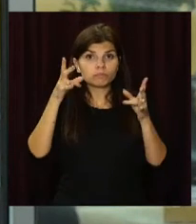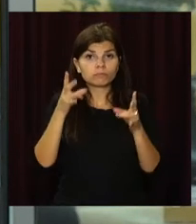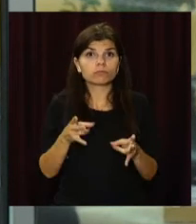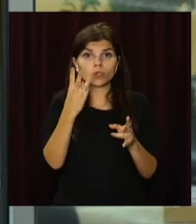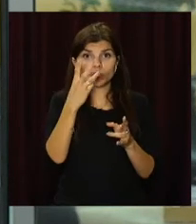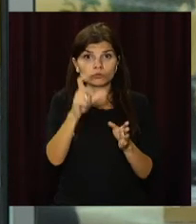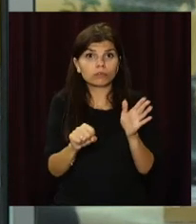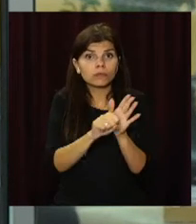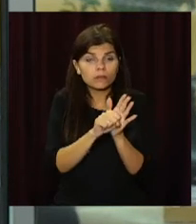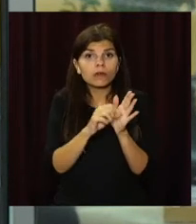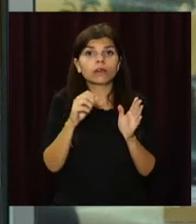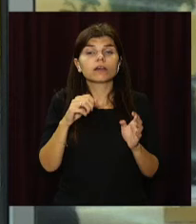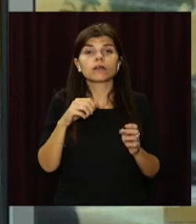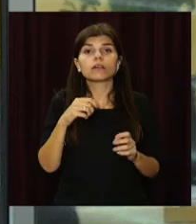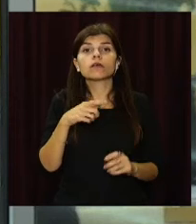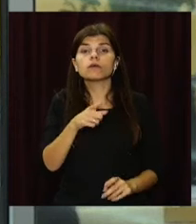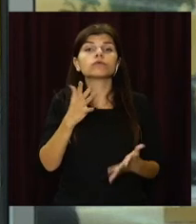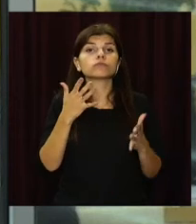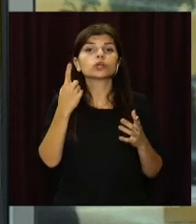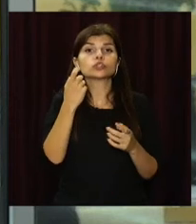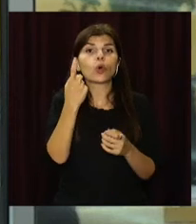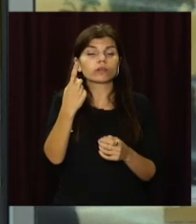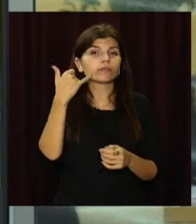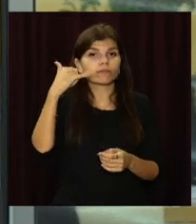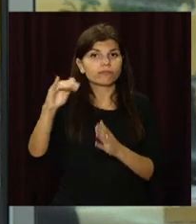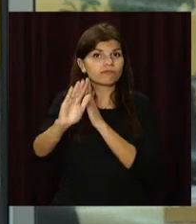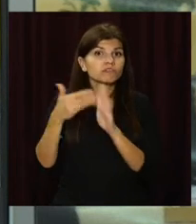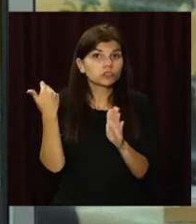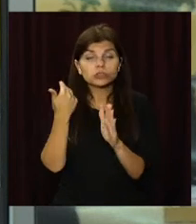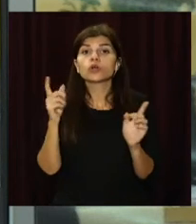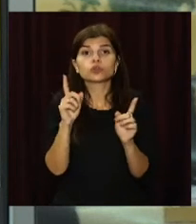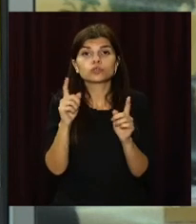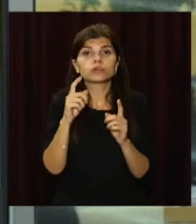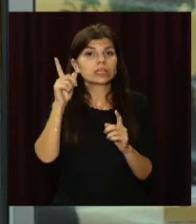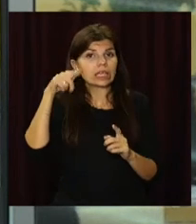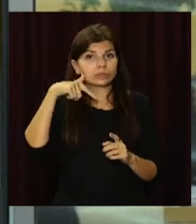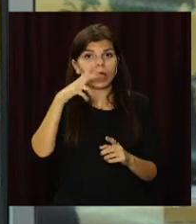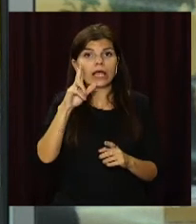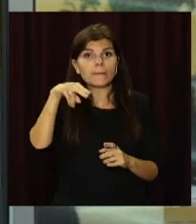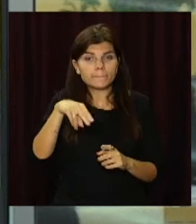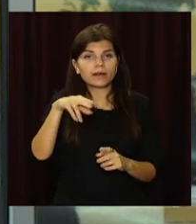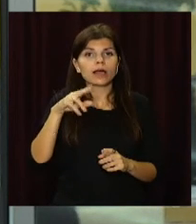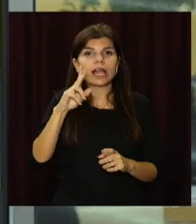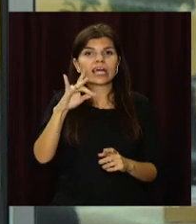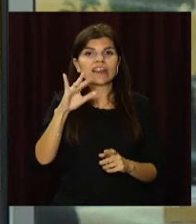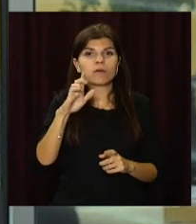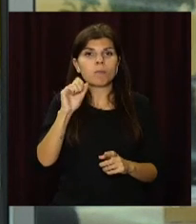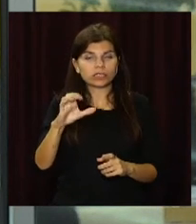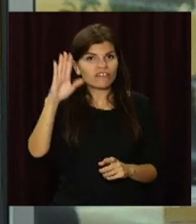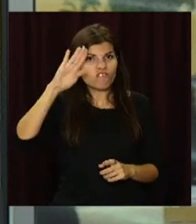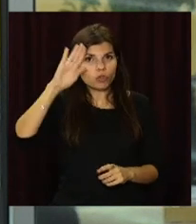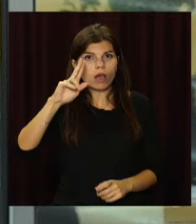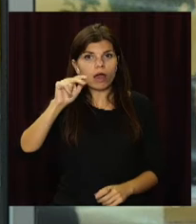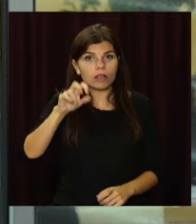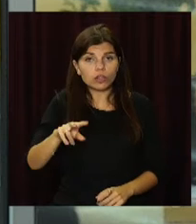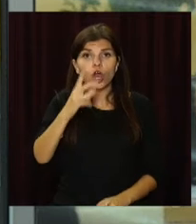зранку 18 вересня. До служби порятунку 101 надійшло повідомлення від диспетчера КП «Кривбасводоканал» про те, що троє